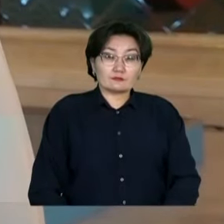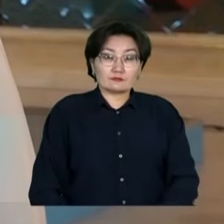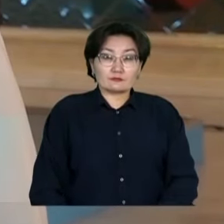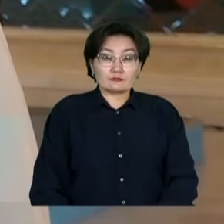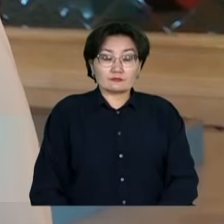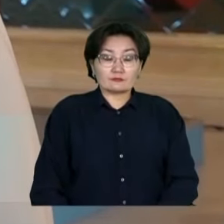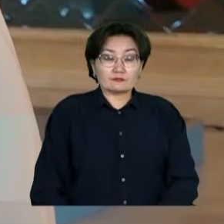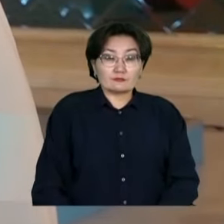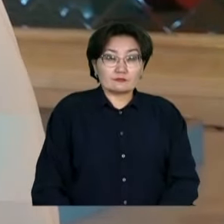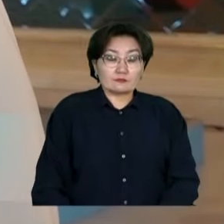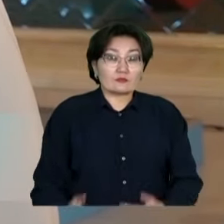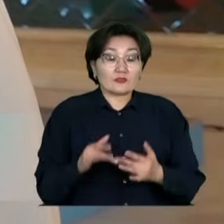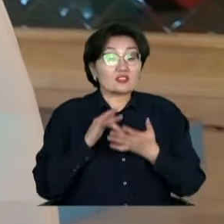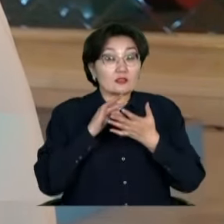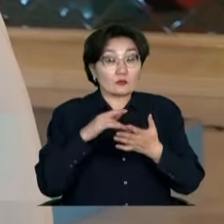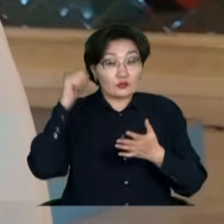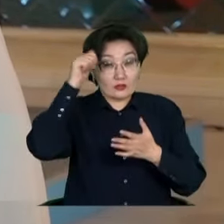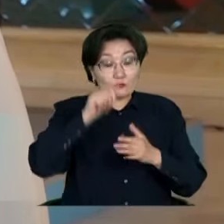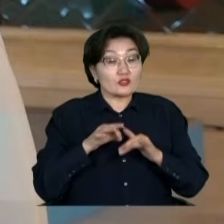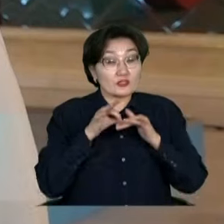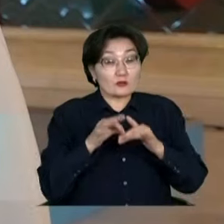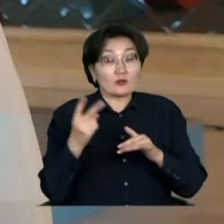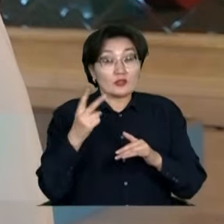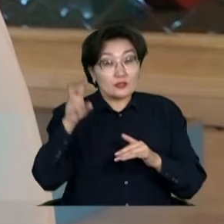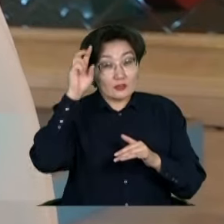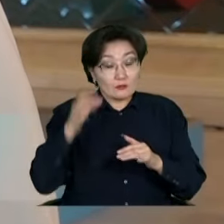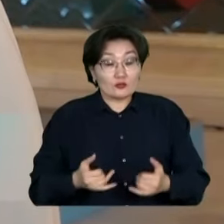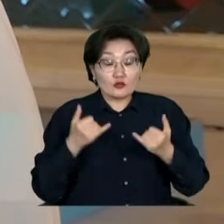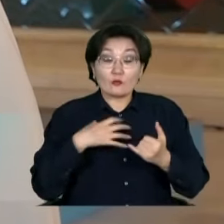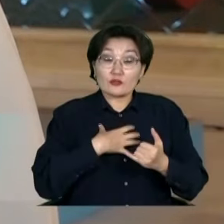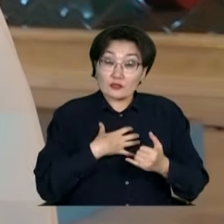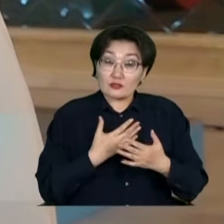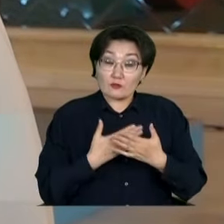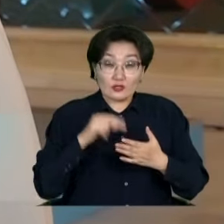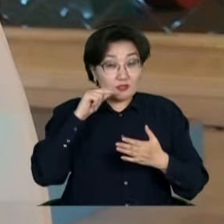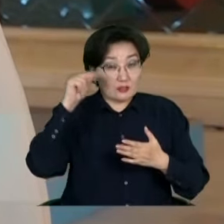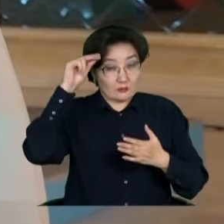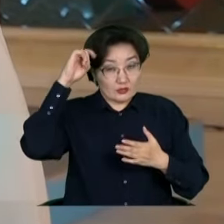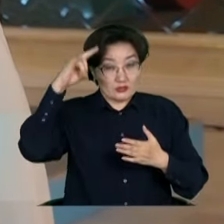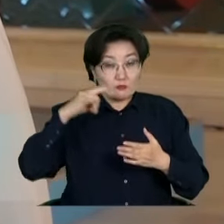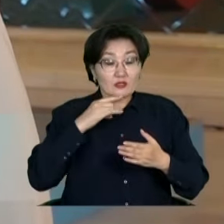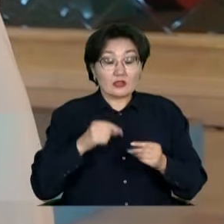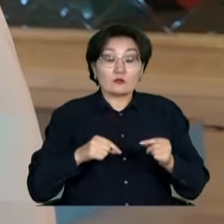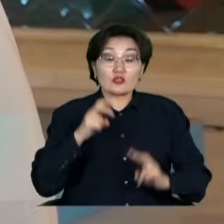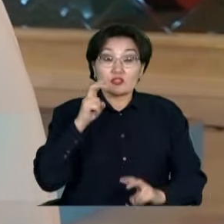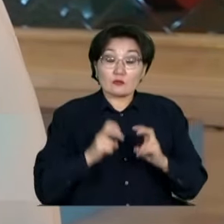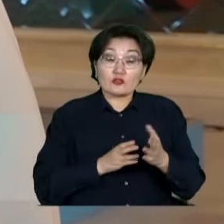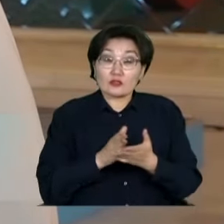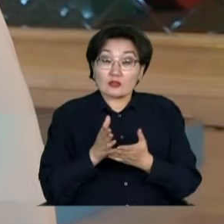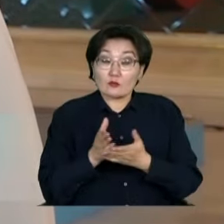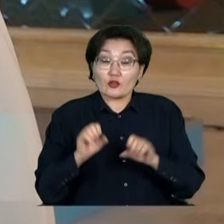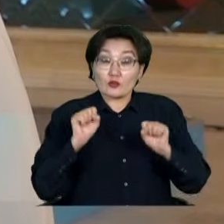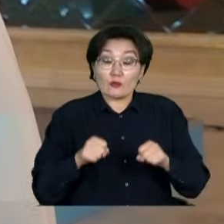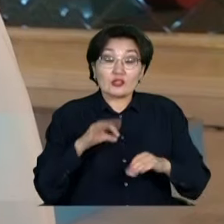Организовать годы туризма. Туризм жылын ұйымдастыру екі ел үшінде маңызды болды. Мысалы, Қытай мен Қазақстанның кәсіпорындары саладағы